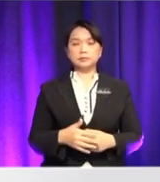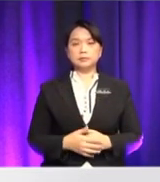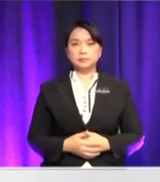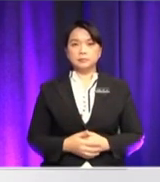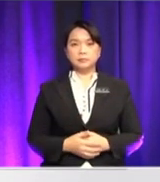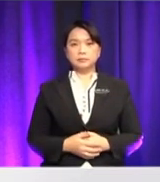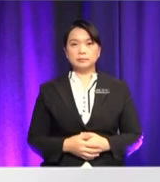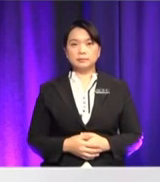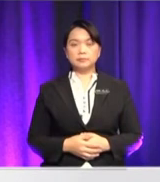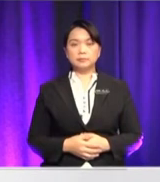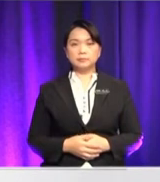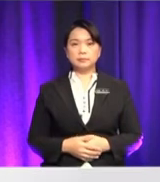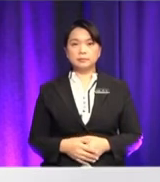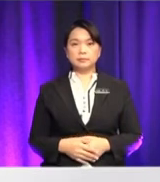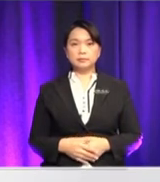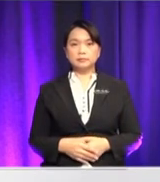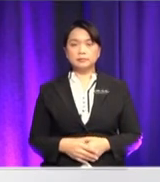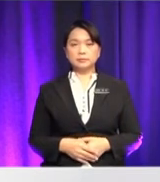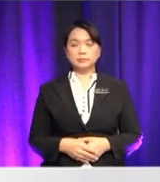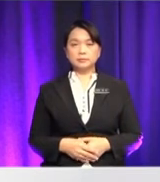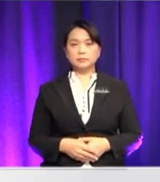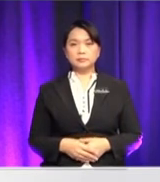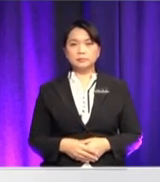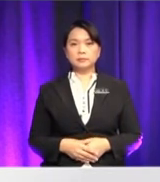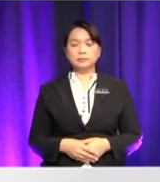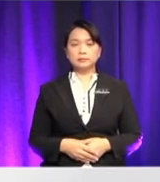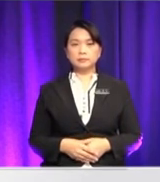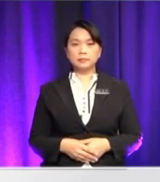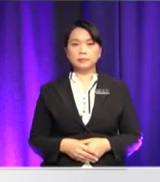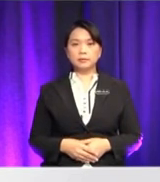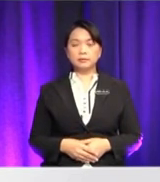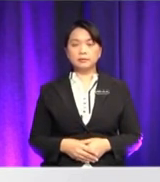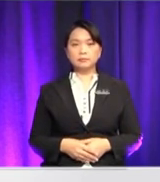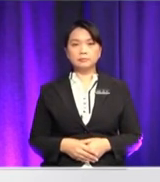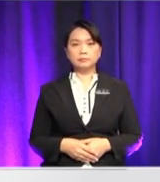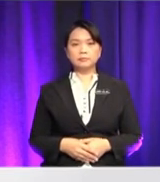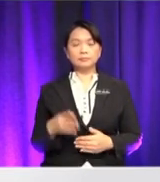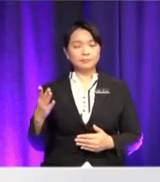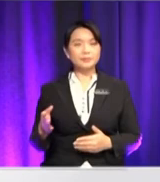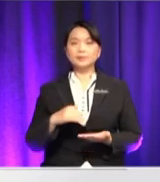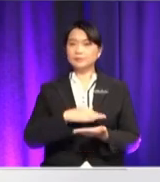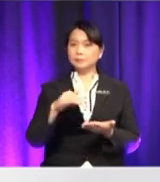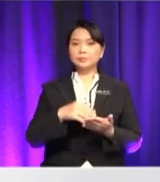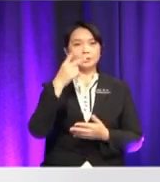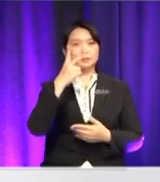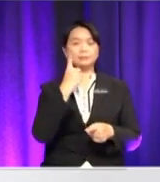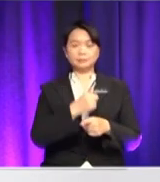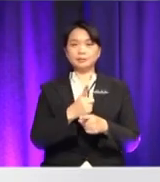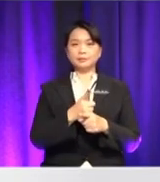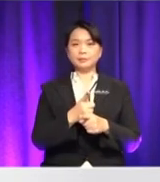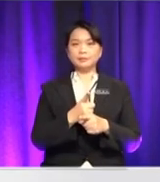Pendawa hai oke so Sisi puncak gunung Pak betotan ya betul pizza